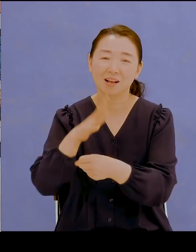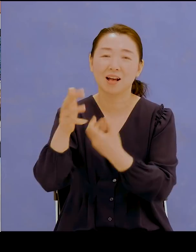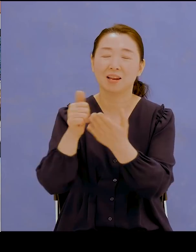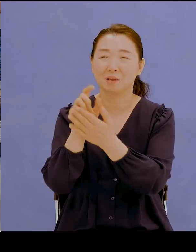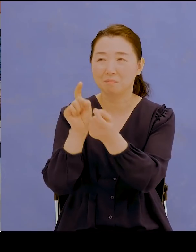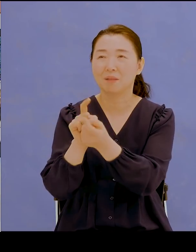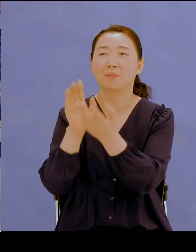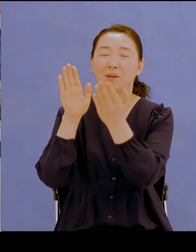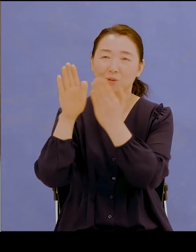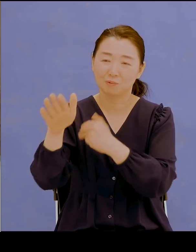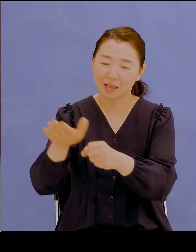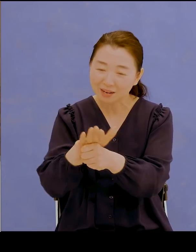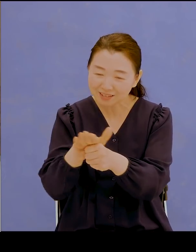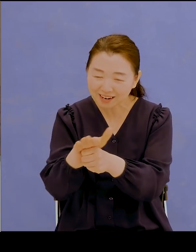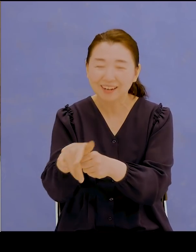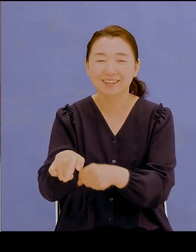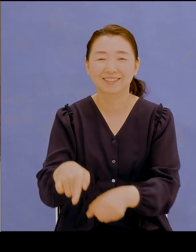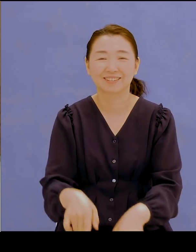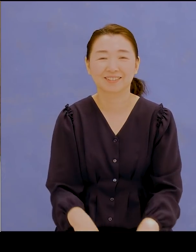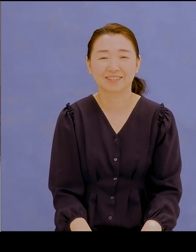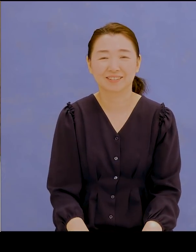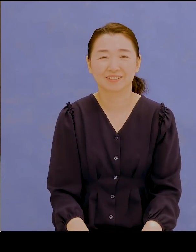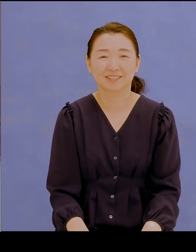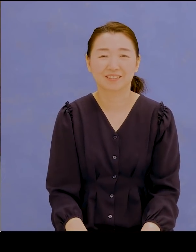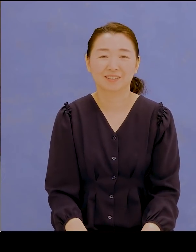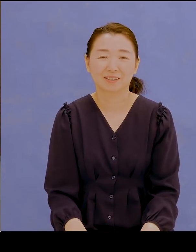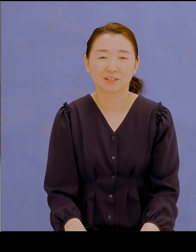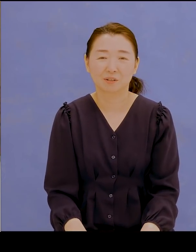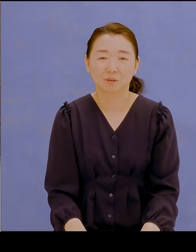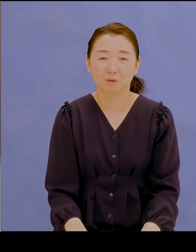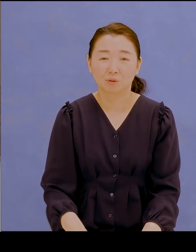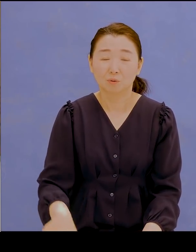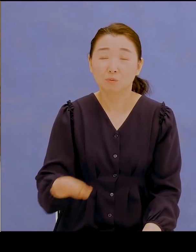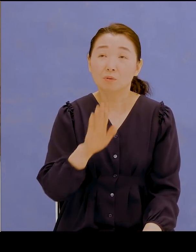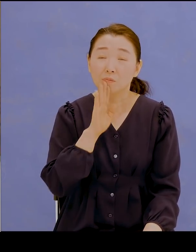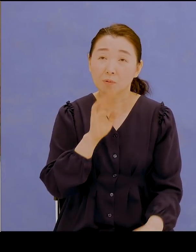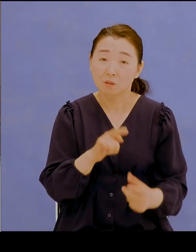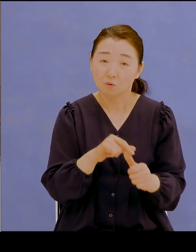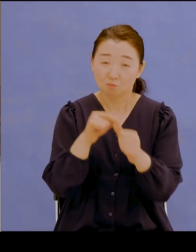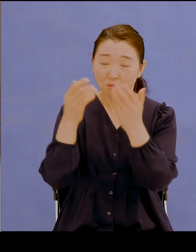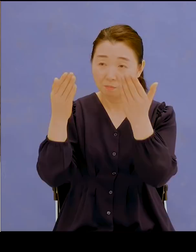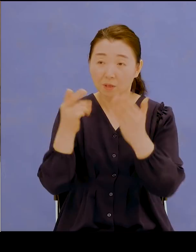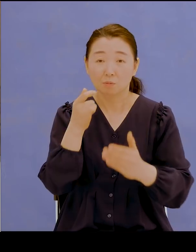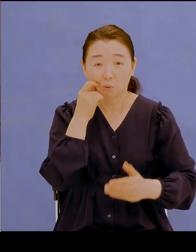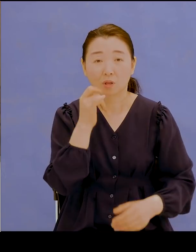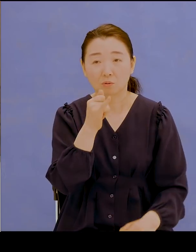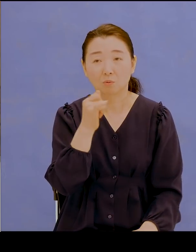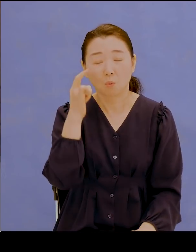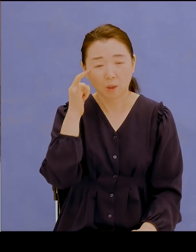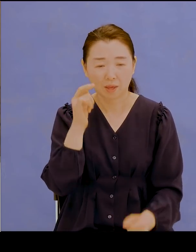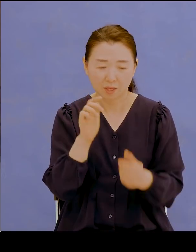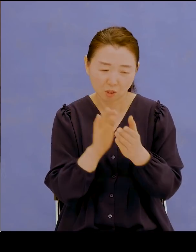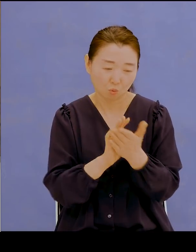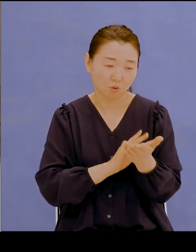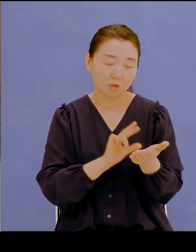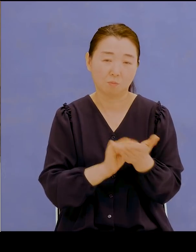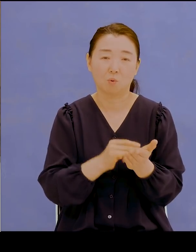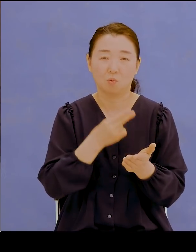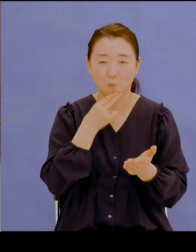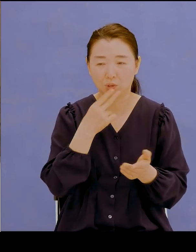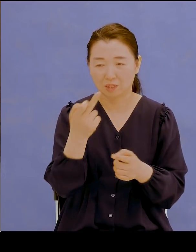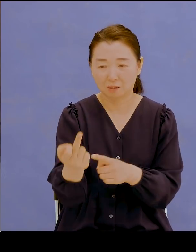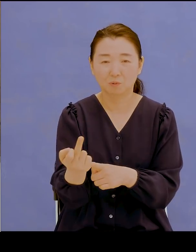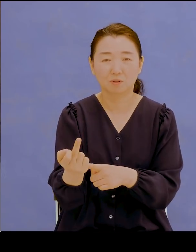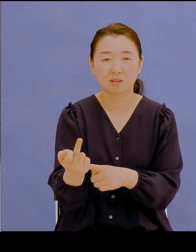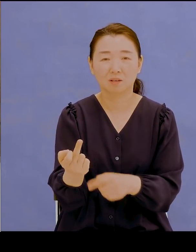하나님을 만나고 나서부터는 우리는 이렇게 정말 구원을 못 받을 수도 있어요. 진짜 우리가 이런 기도의 제목도 없이 그러니까 그럼요.